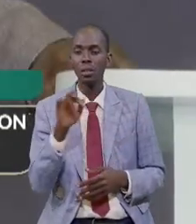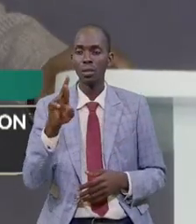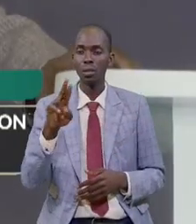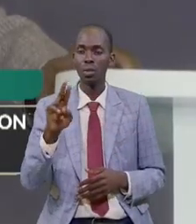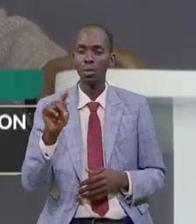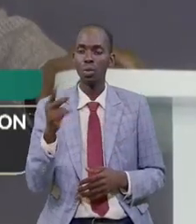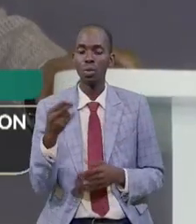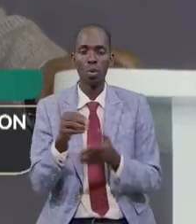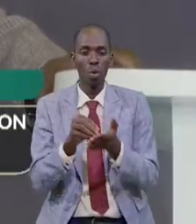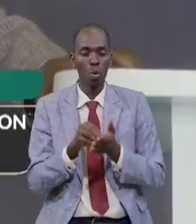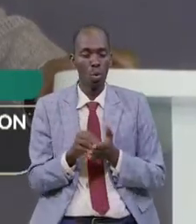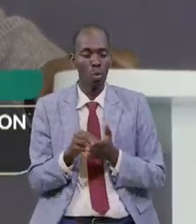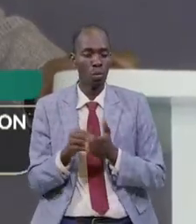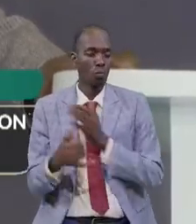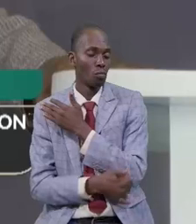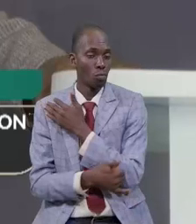né